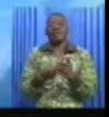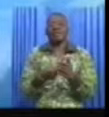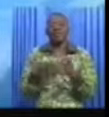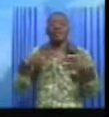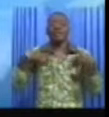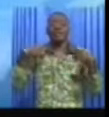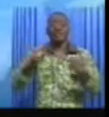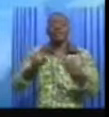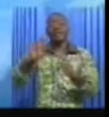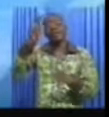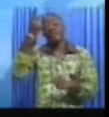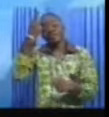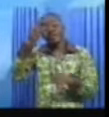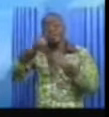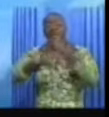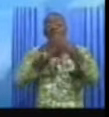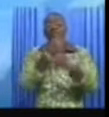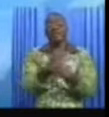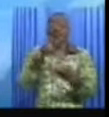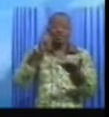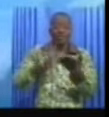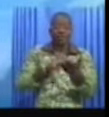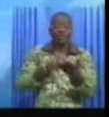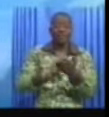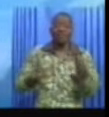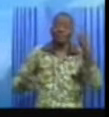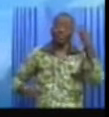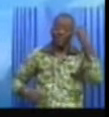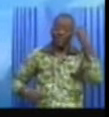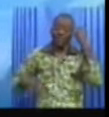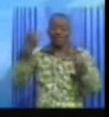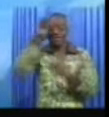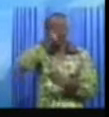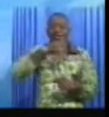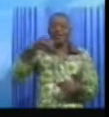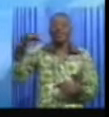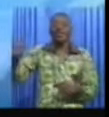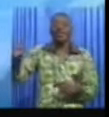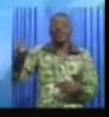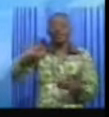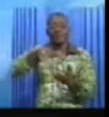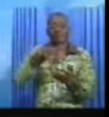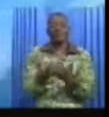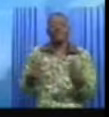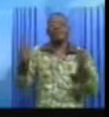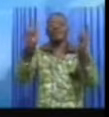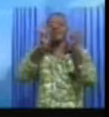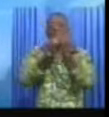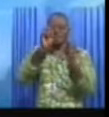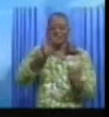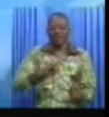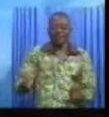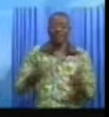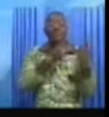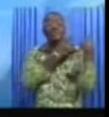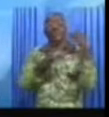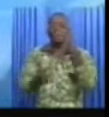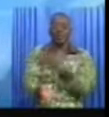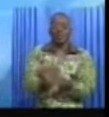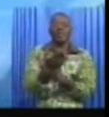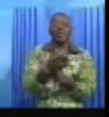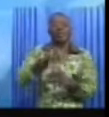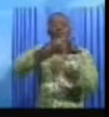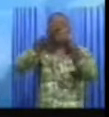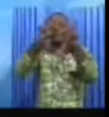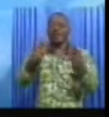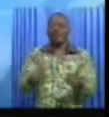les politiques nationales de contrôle des maladies en Afrique de l'Ouest sont au centre d'une rencontre à Ouagadougou depuis ce matin. Il est question